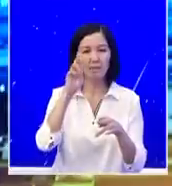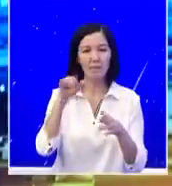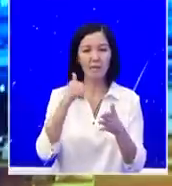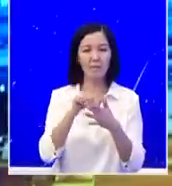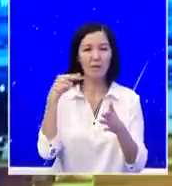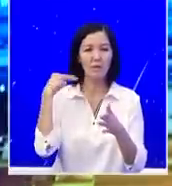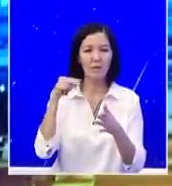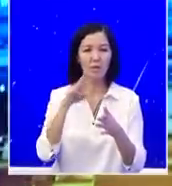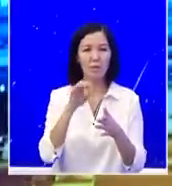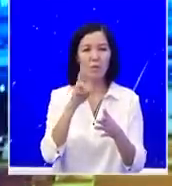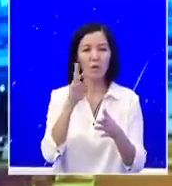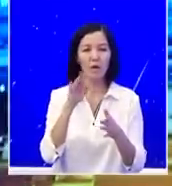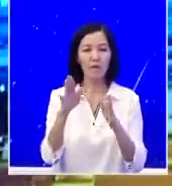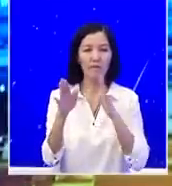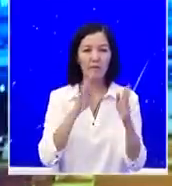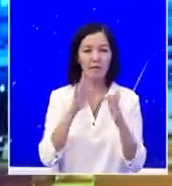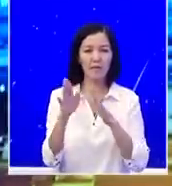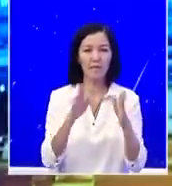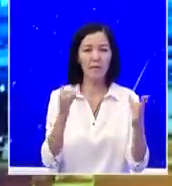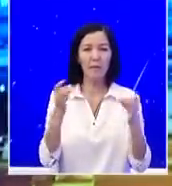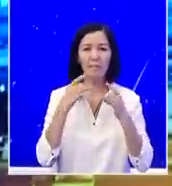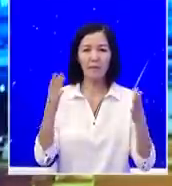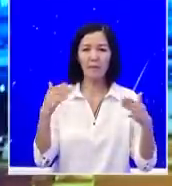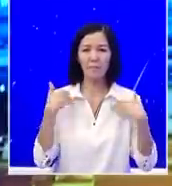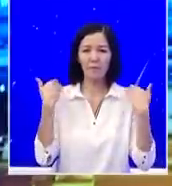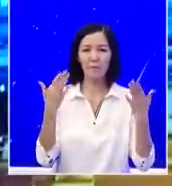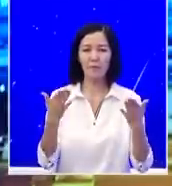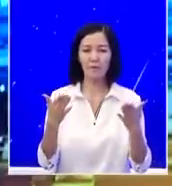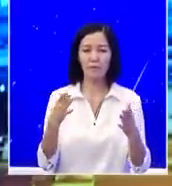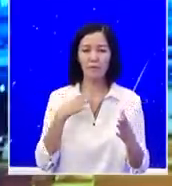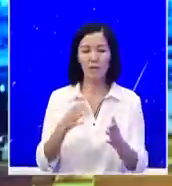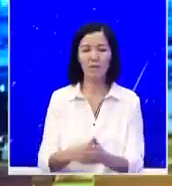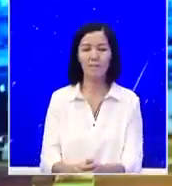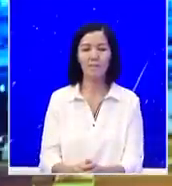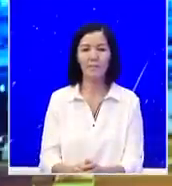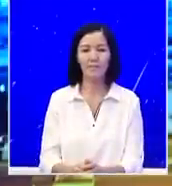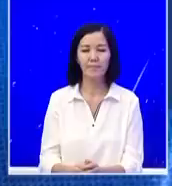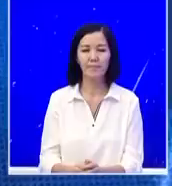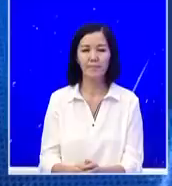Жомарт Тоқаев Твиттердегі парақшасында мейрам иелерін кәсіби мерекемен құттықтады.